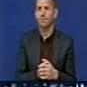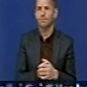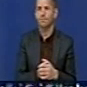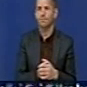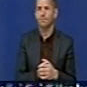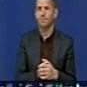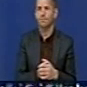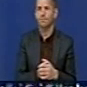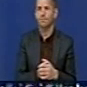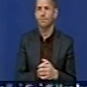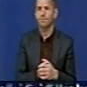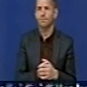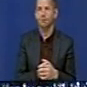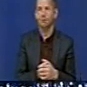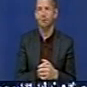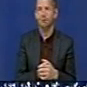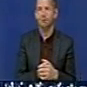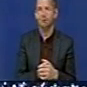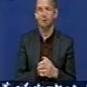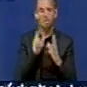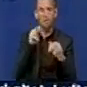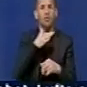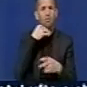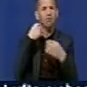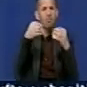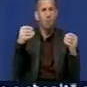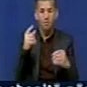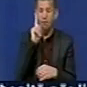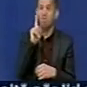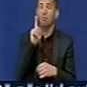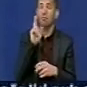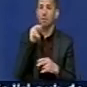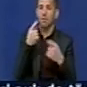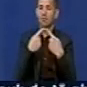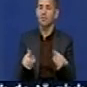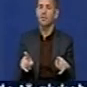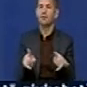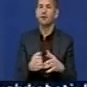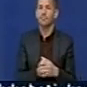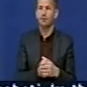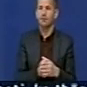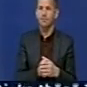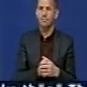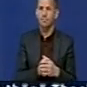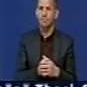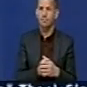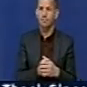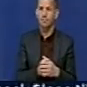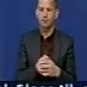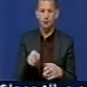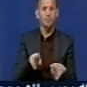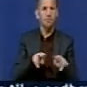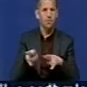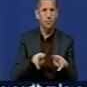Kemi shumë gjëra për të thonë, po ajo çka duhet me veçu se kjo gjykatë